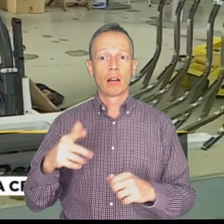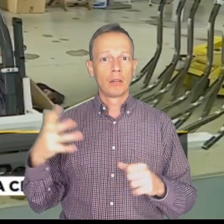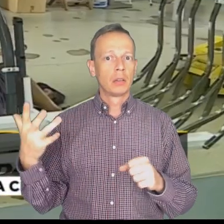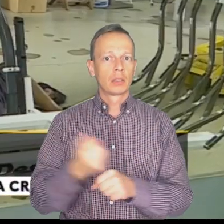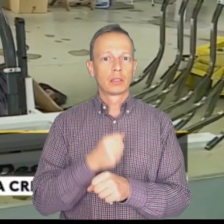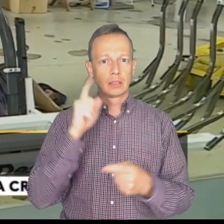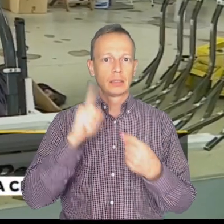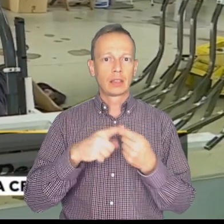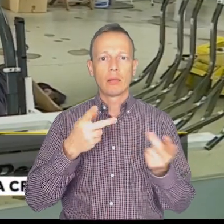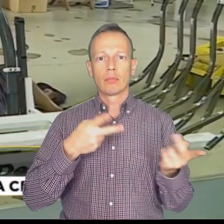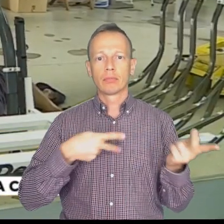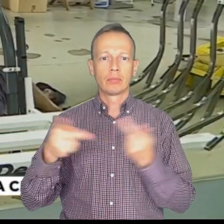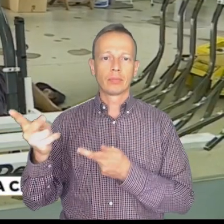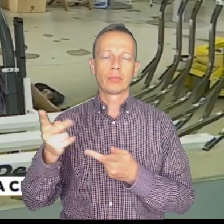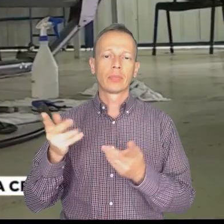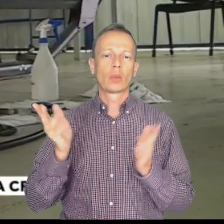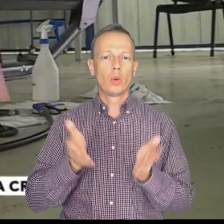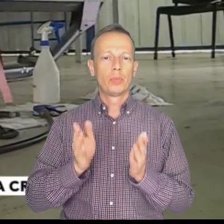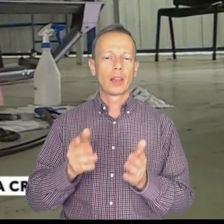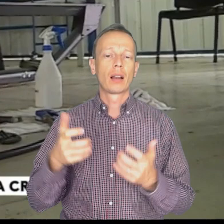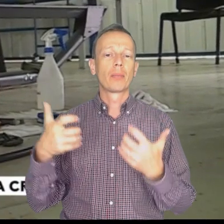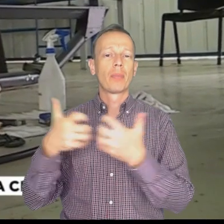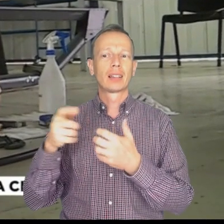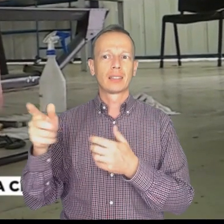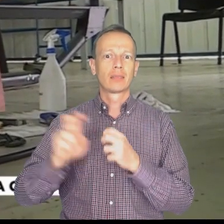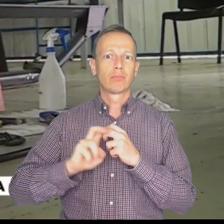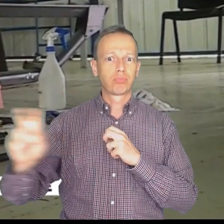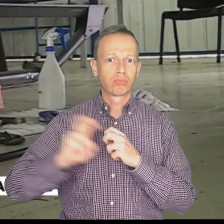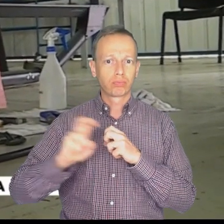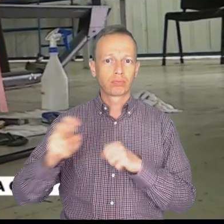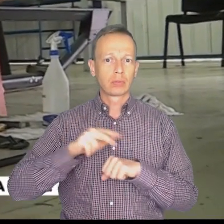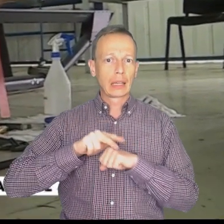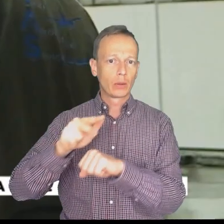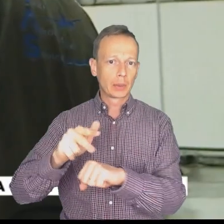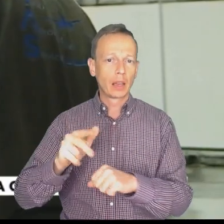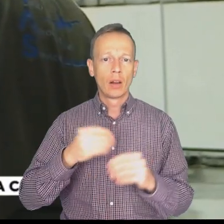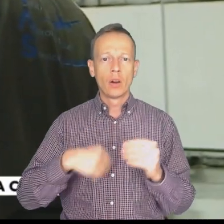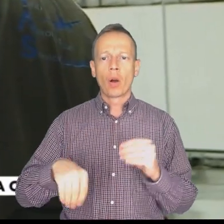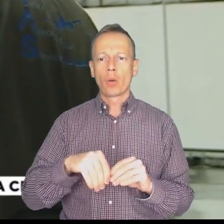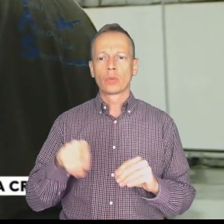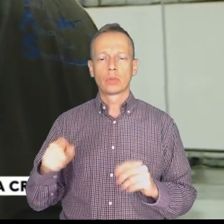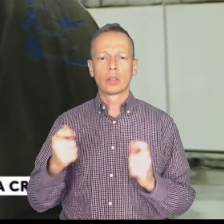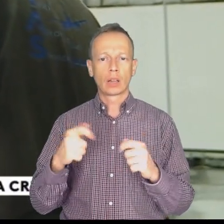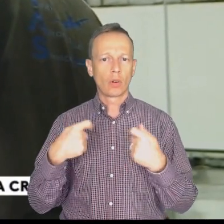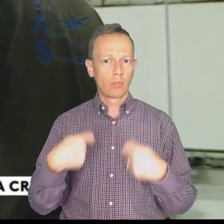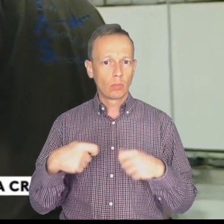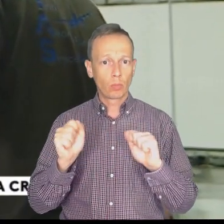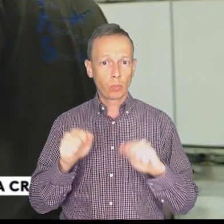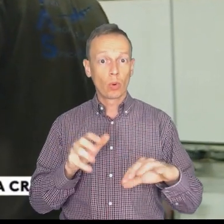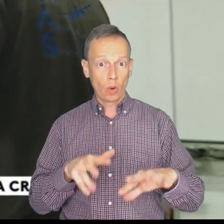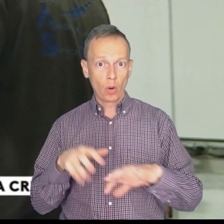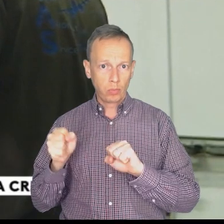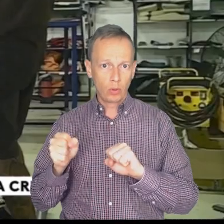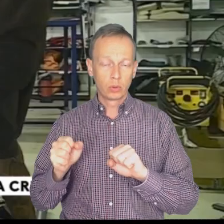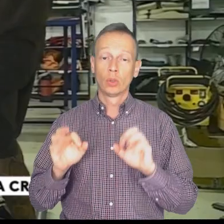évacuations sanitaires aux Marquises, ne connaît pas la crise et elle dispose même d'assez de trésorerie pour embaucher. Et cela a